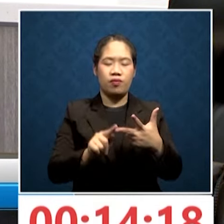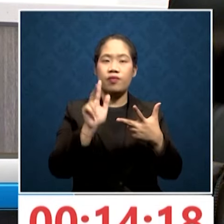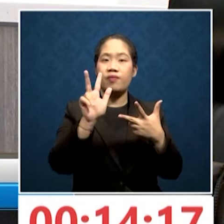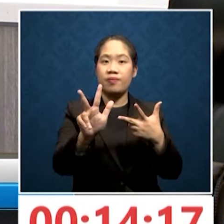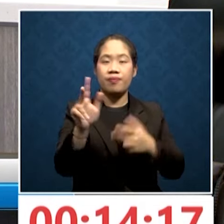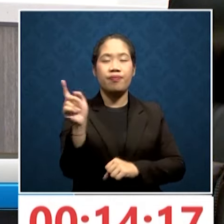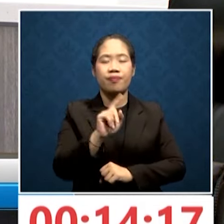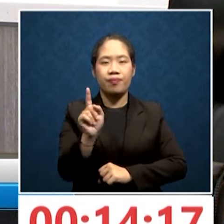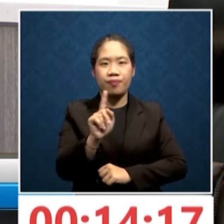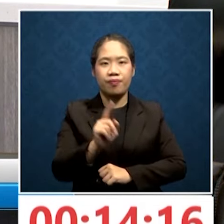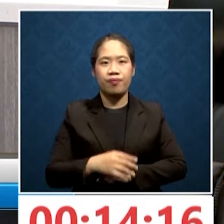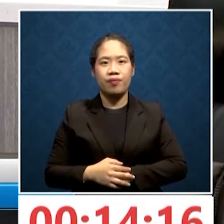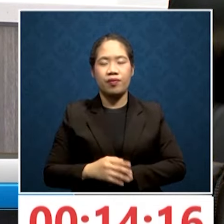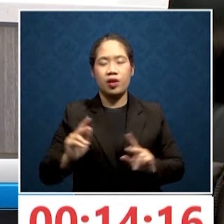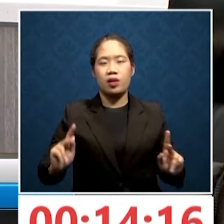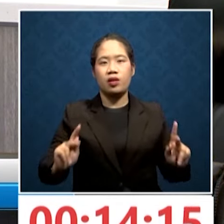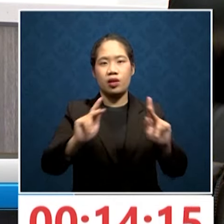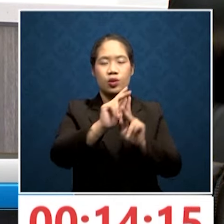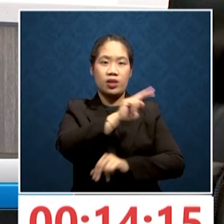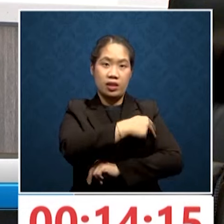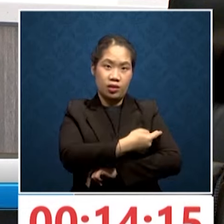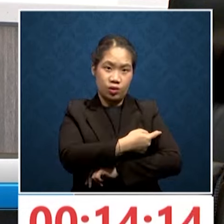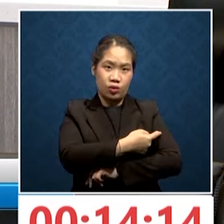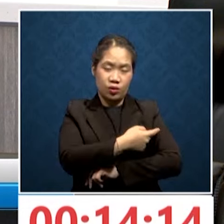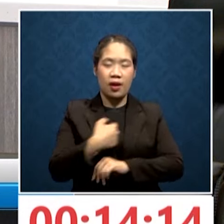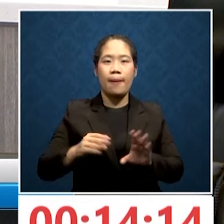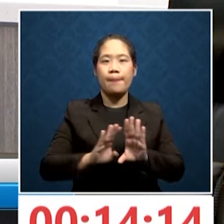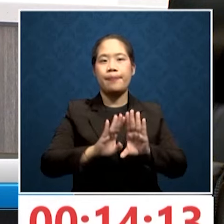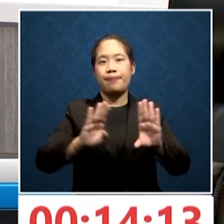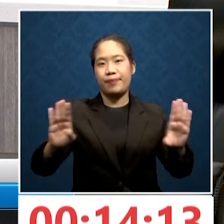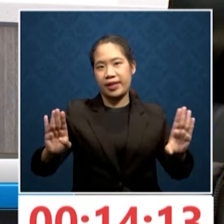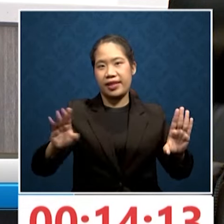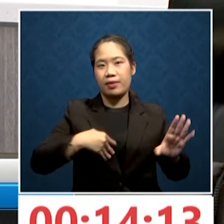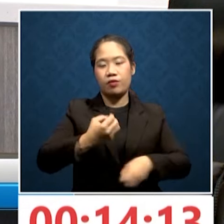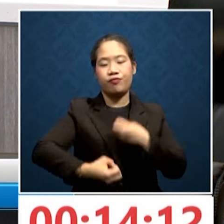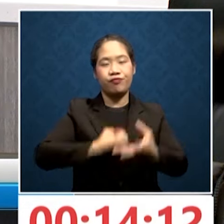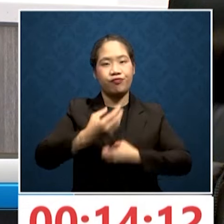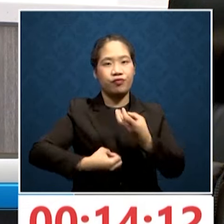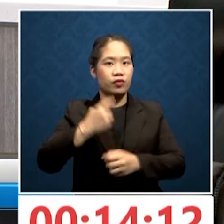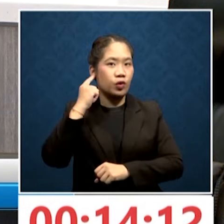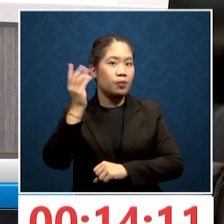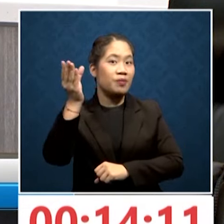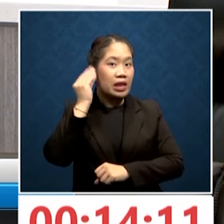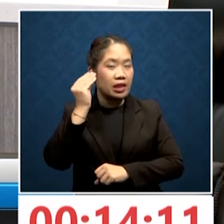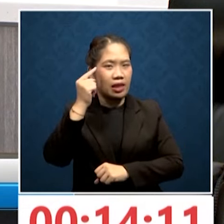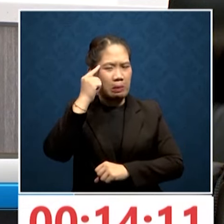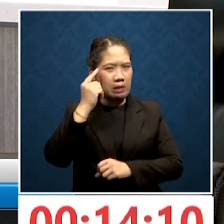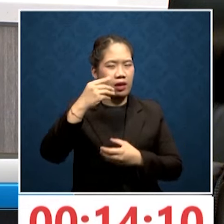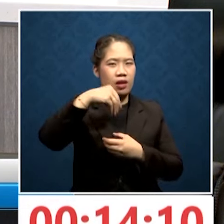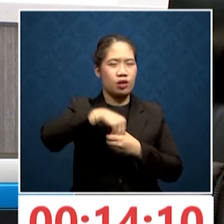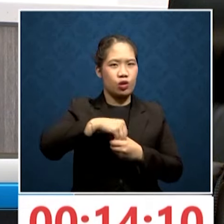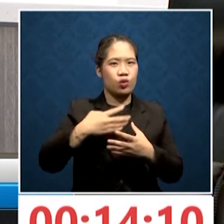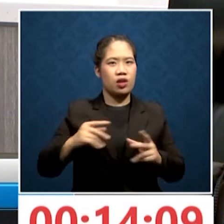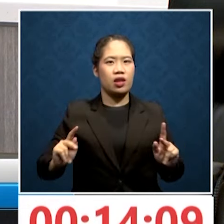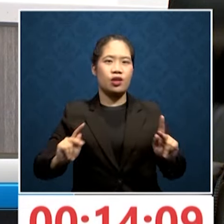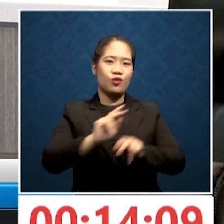3ก็คือกระทรวงสาธารณสุขได้เปิดให้มีการรับฟังความเห็นของบุคลากรในกระทรวงสาธารณสุขและ